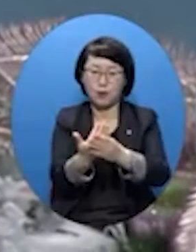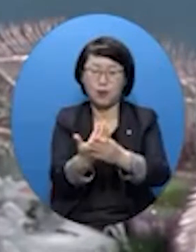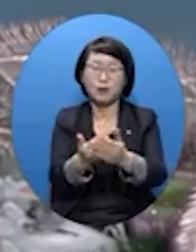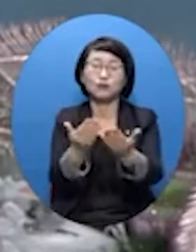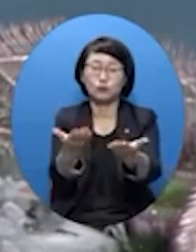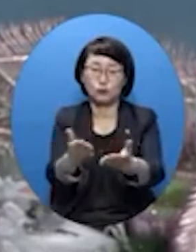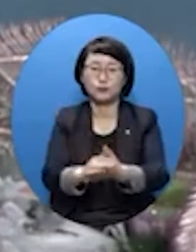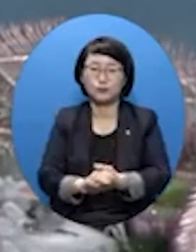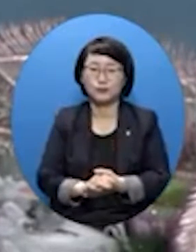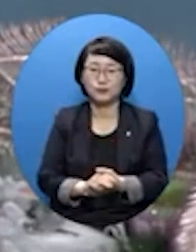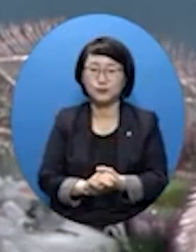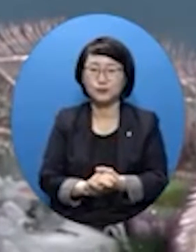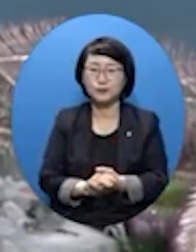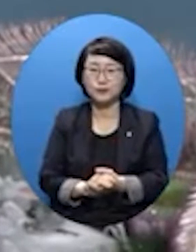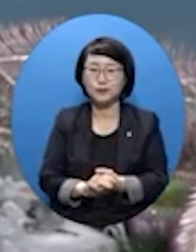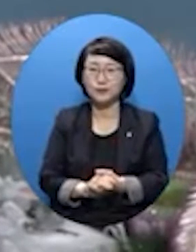것입니다.